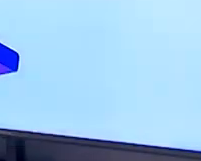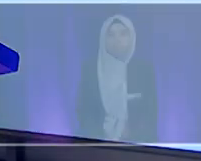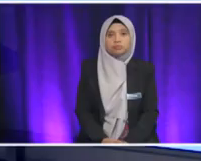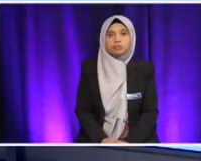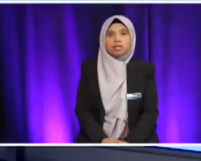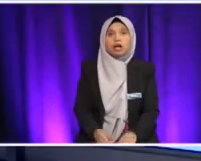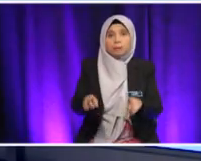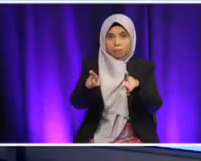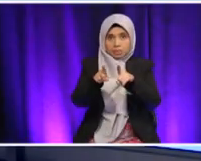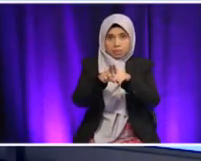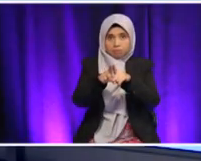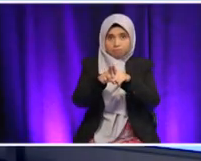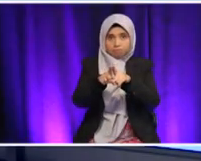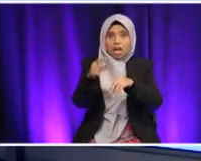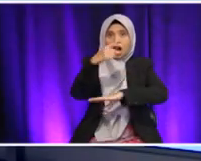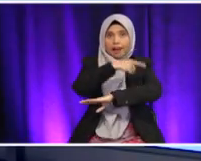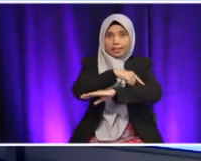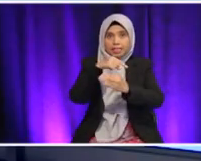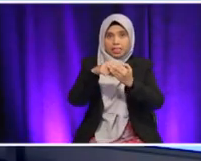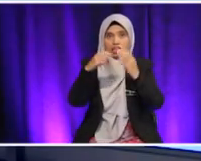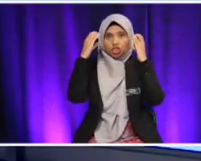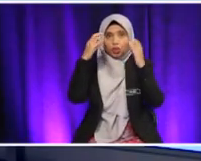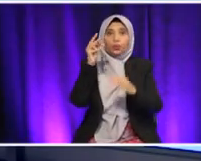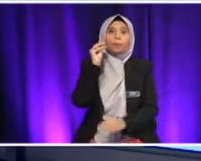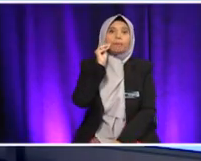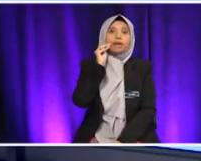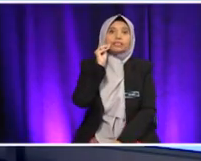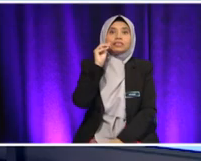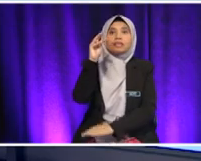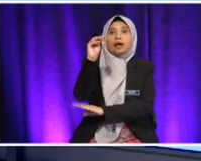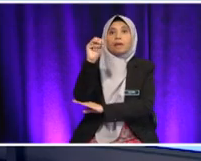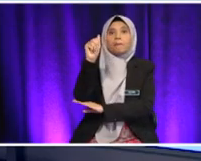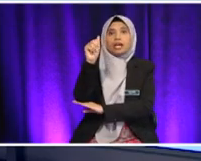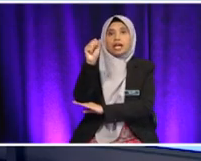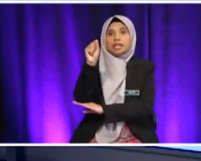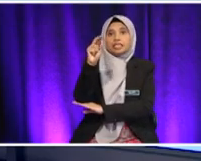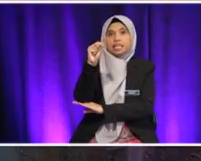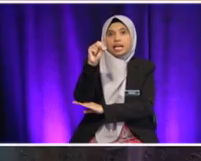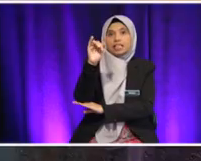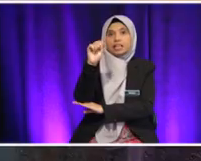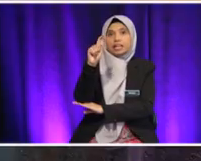dan bersama kita pada hari ini adalah Cikgu Mas Lita apa kabar